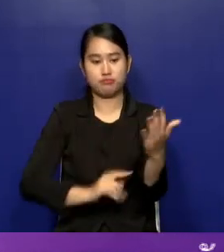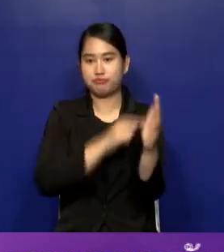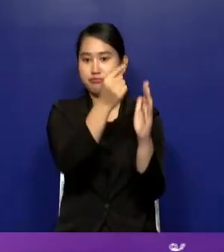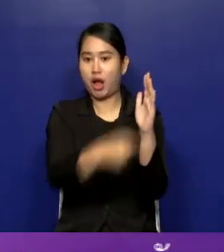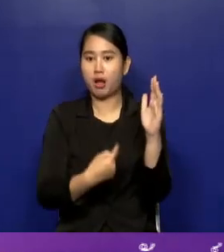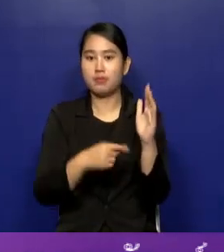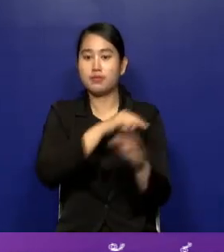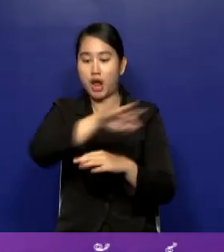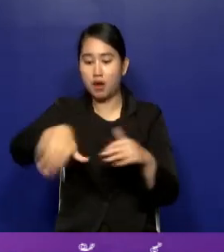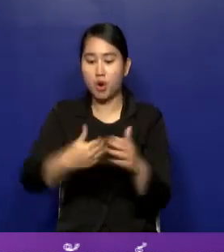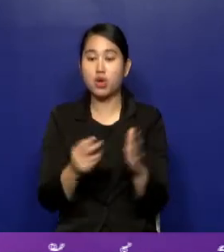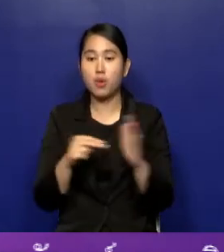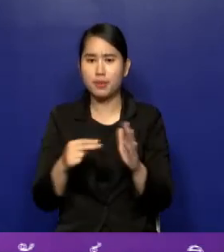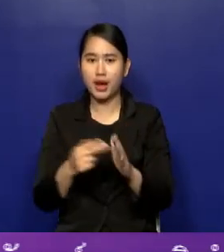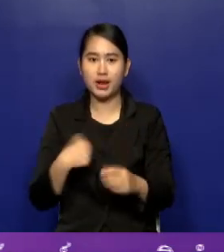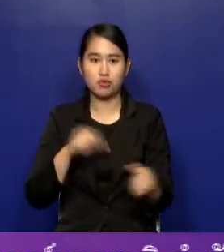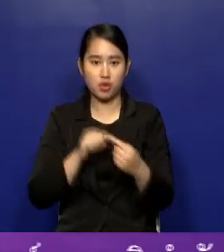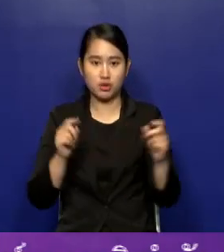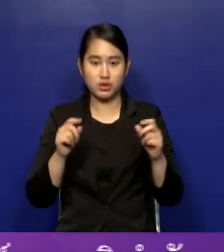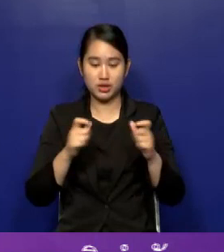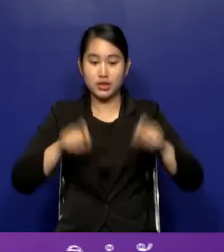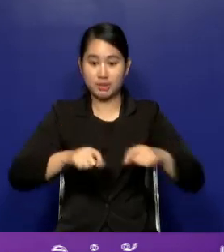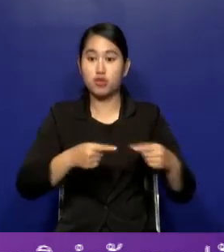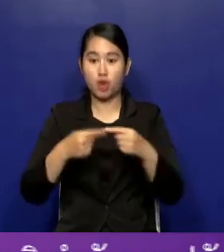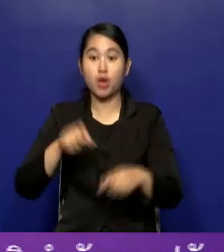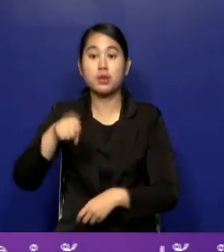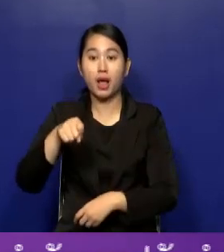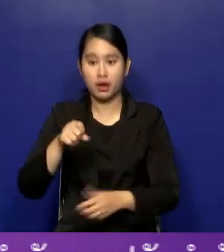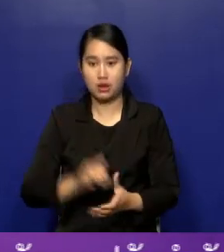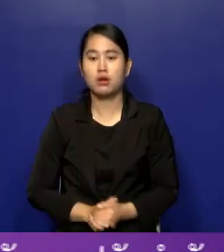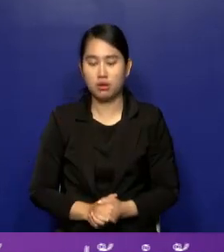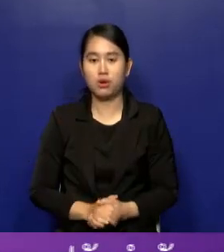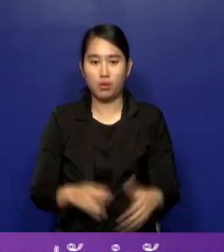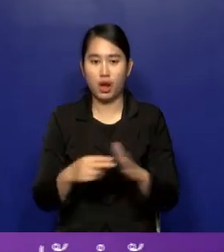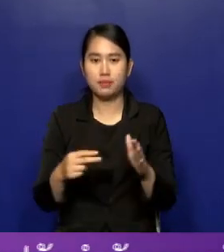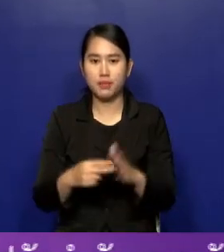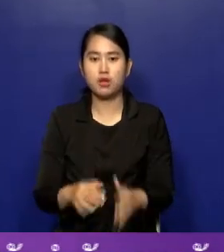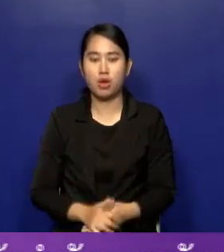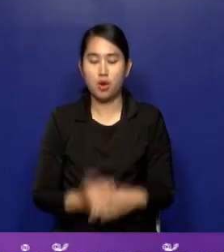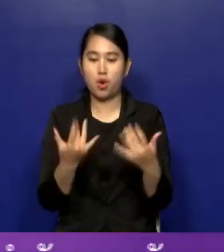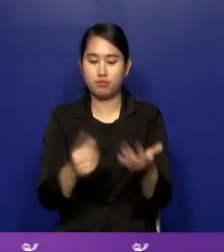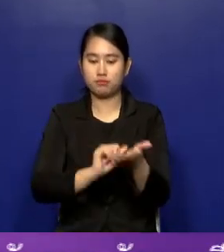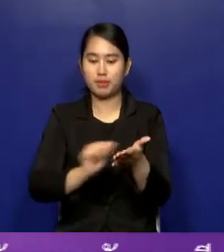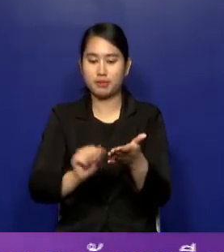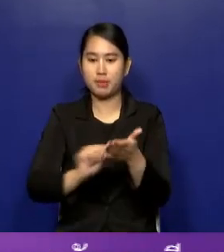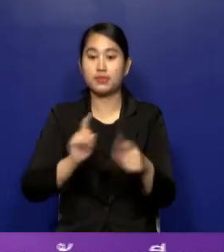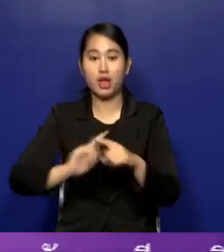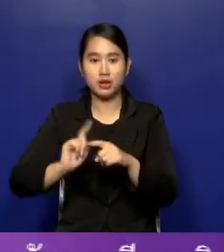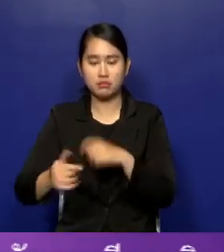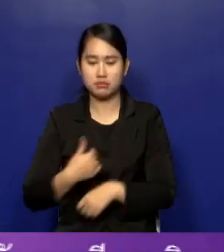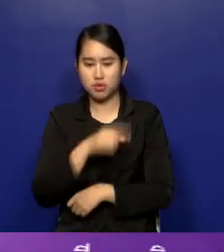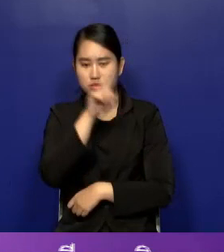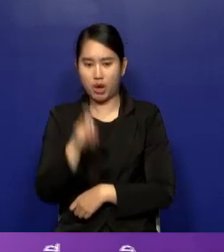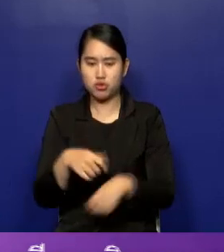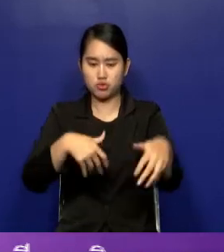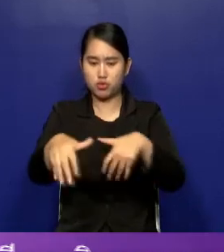การต่อสัมปทานอาชญาบัตรใช่ไหมเพราะนั้นจนกว่าจะมีการปรับปรุงเปลี่ยนแปลงจากข้อเรียกร้องหรือข้อสงสัยที่ประชาชนเ